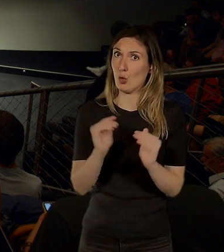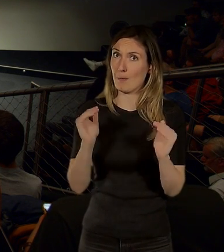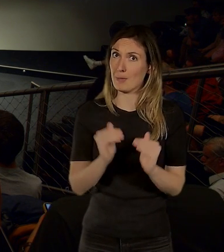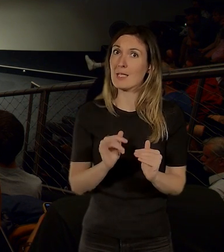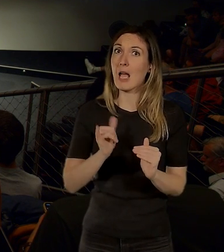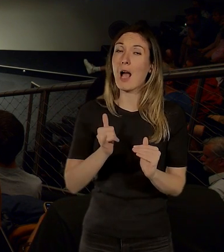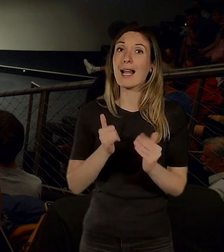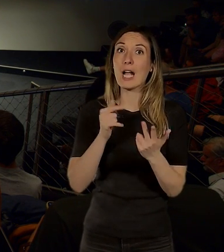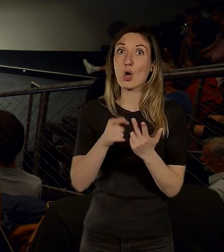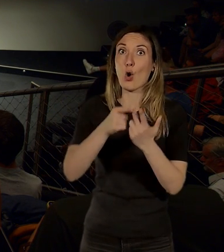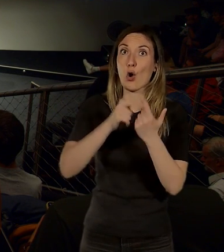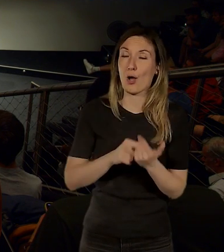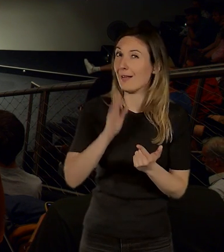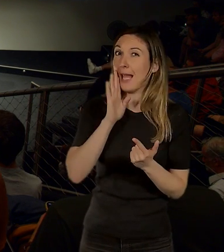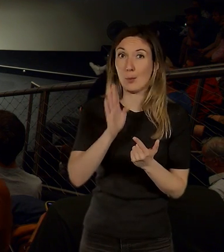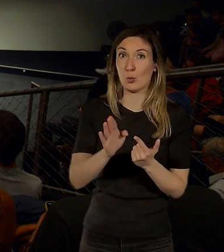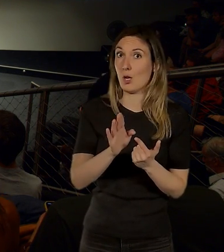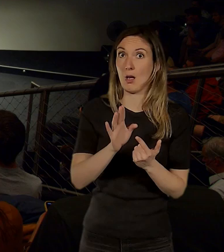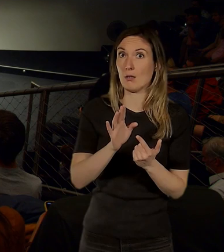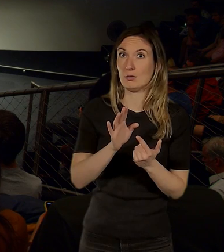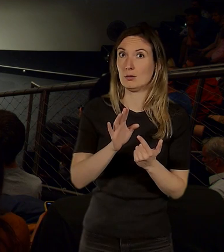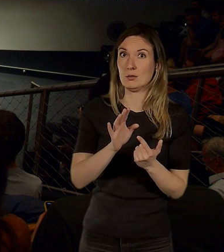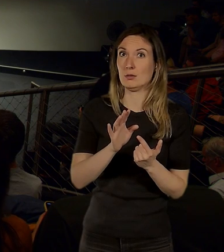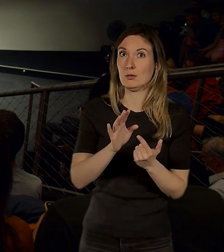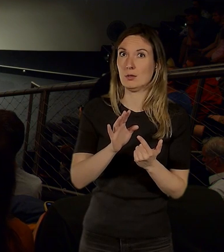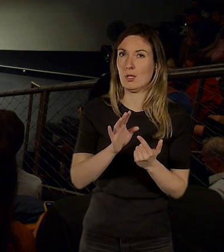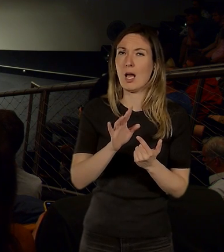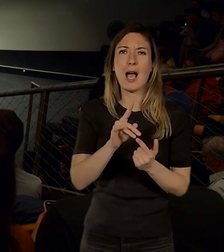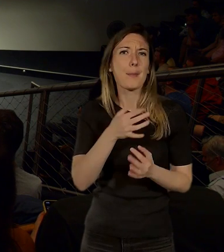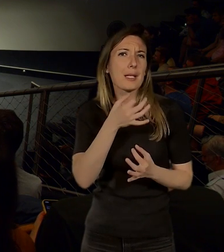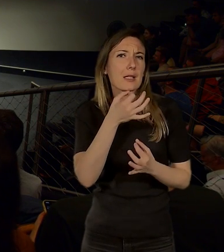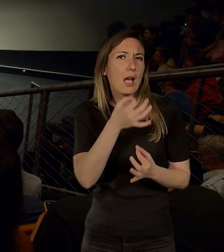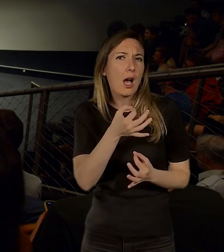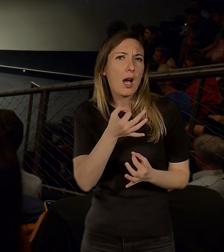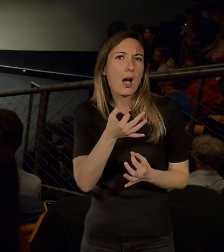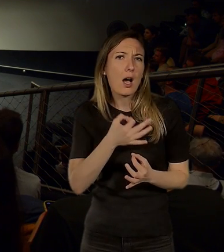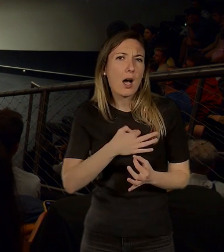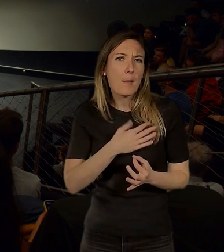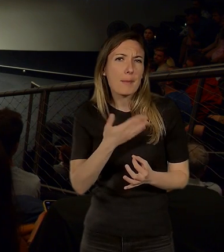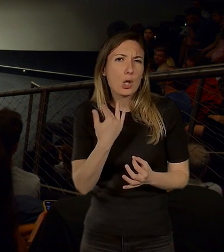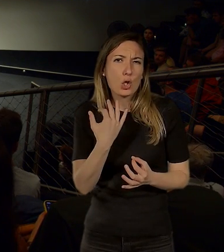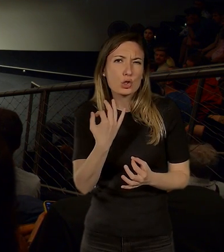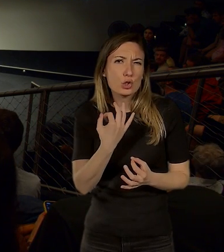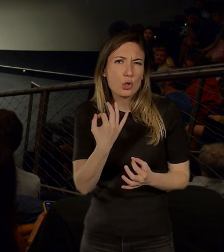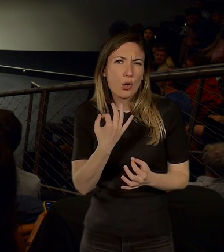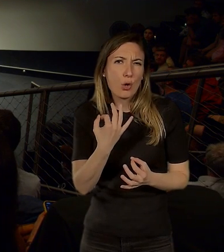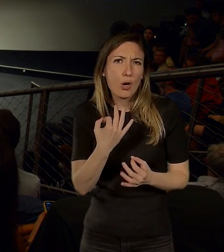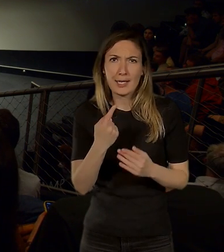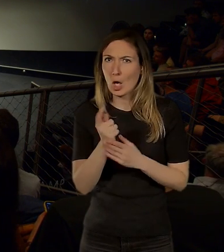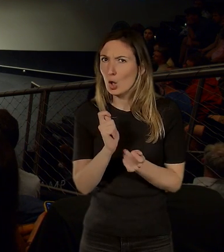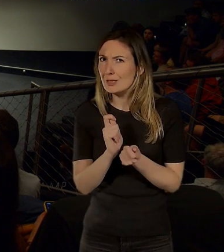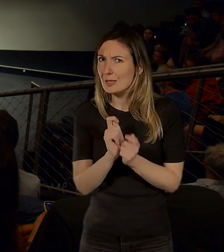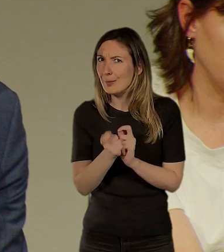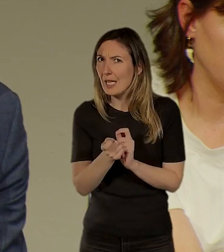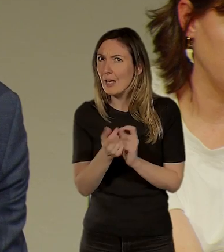k ubrání toho jízdního pruhu, jestli se nepletu. A vy jste se ptala, jaký změny by měly vést k tomu, že se sníží ta